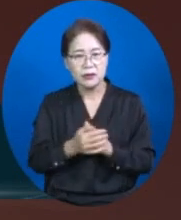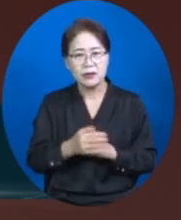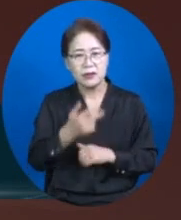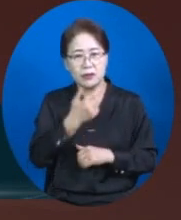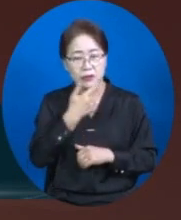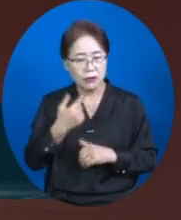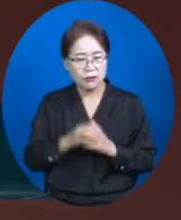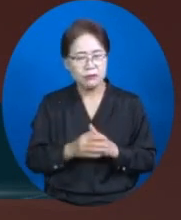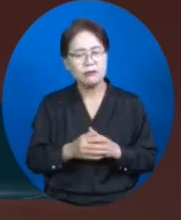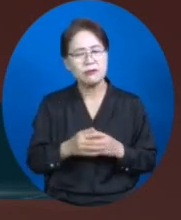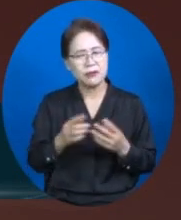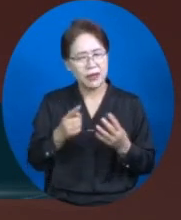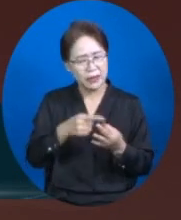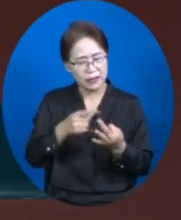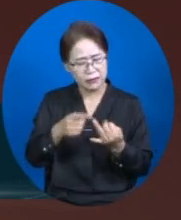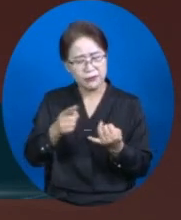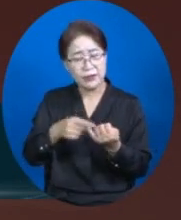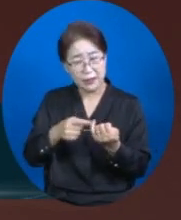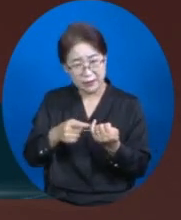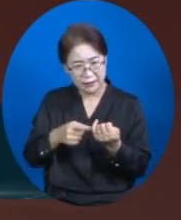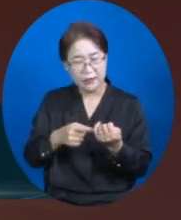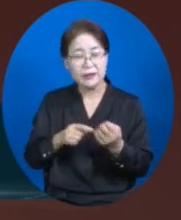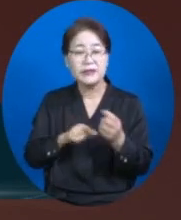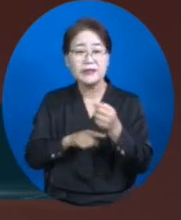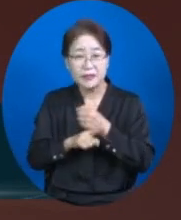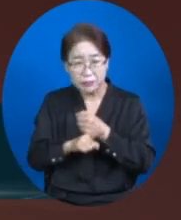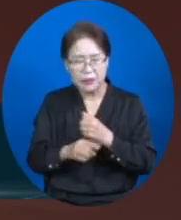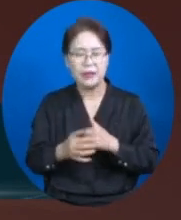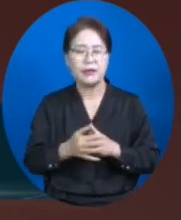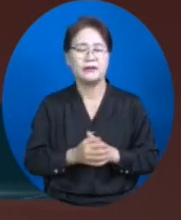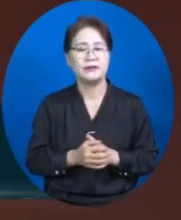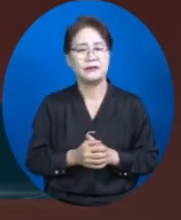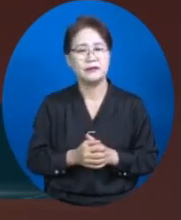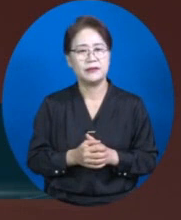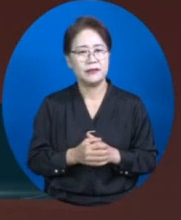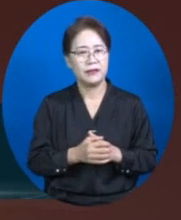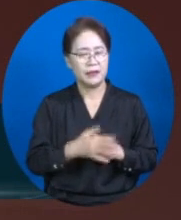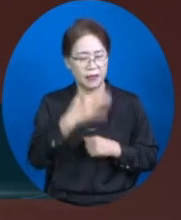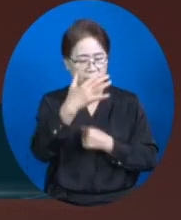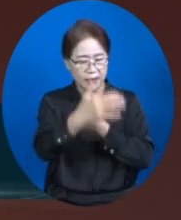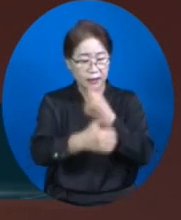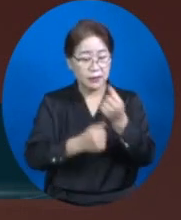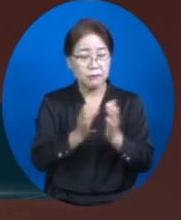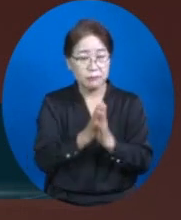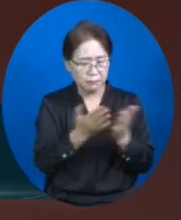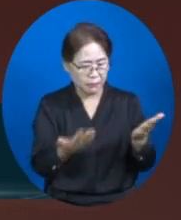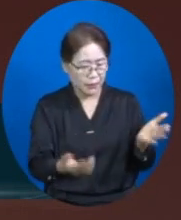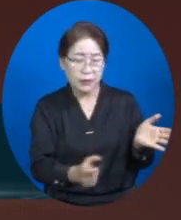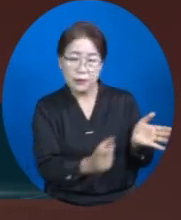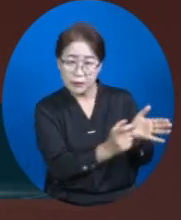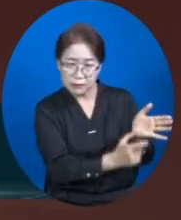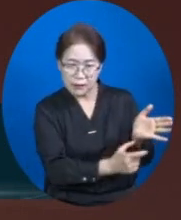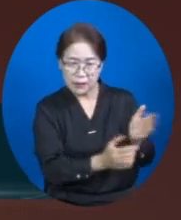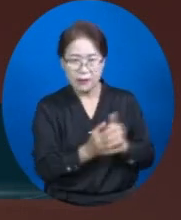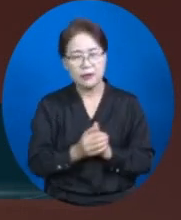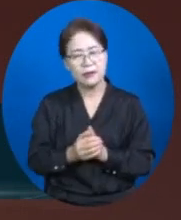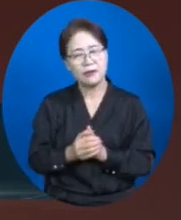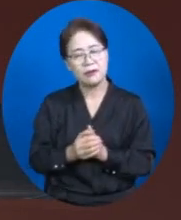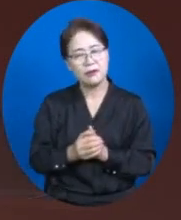카운트 한다는 말이죠 그런데 여러분 성경에 보게 되면이 계수한다는 말이 참 많이